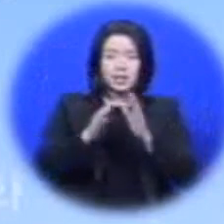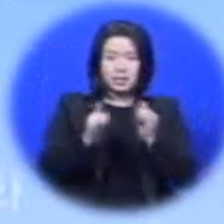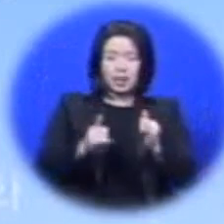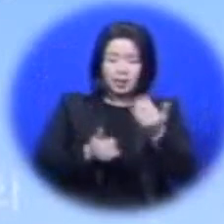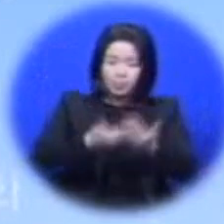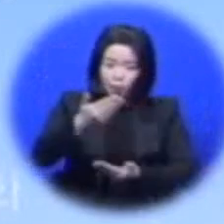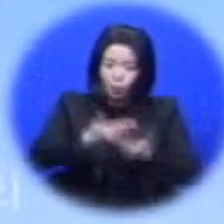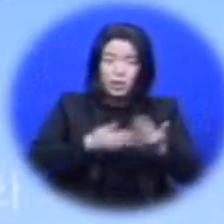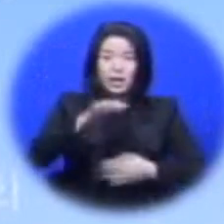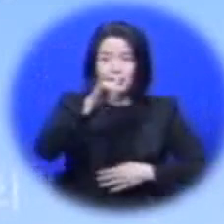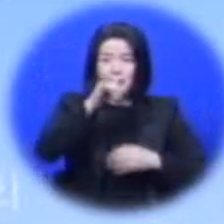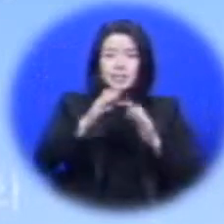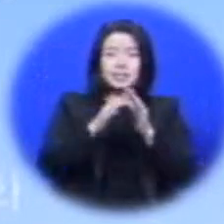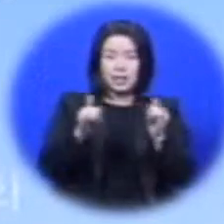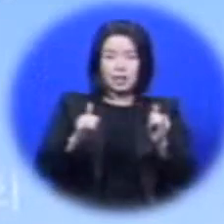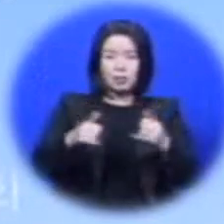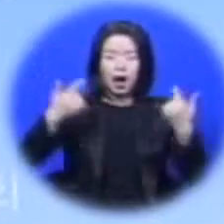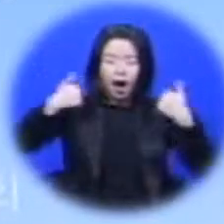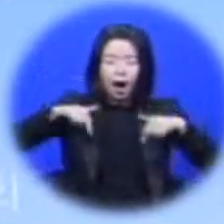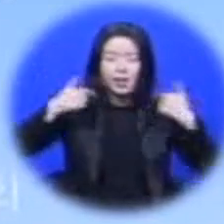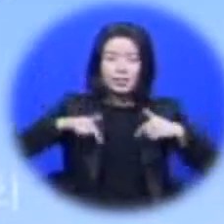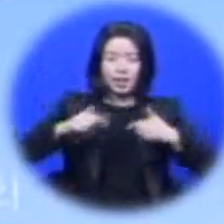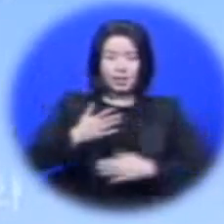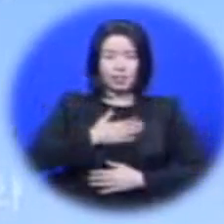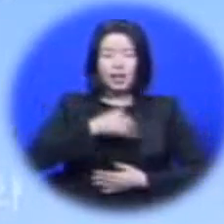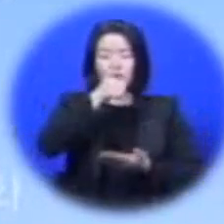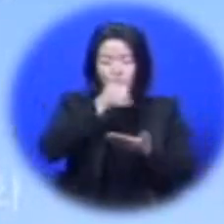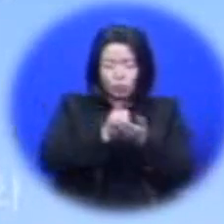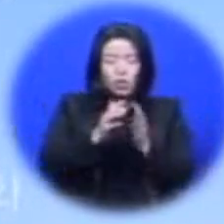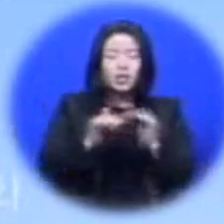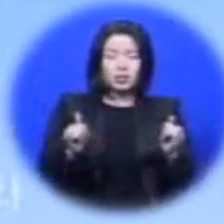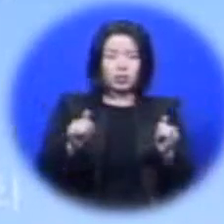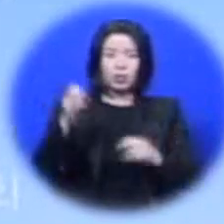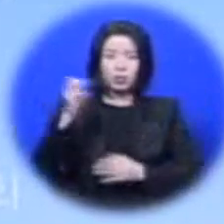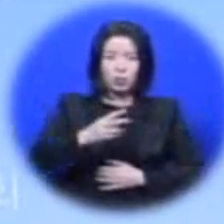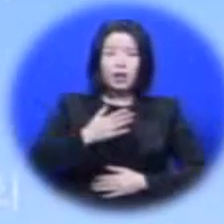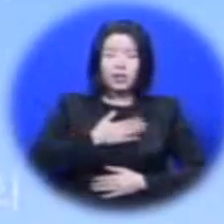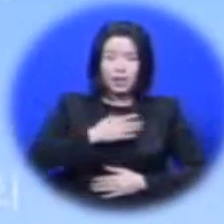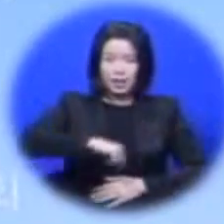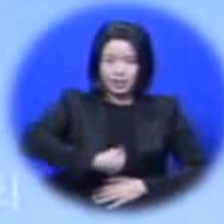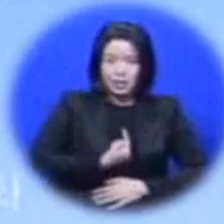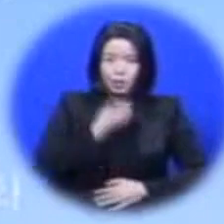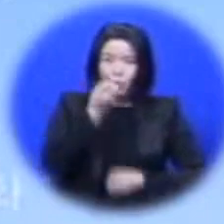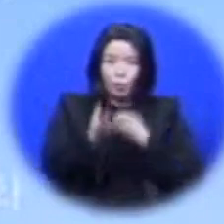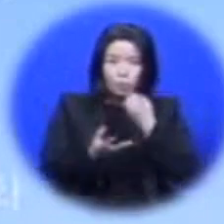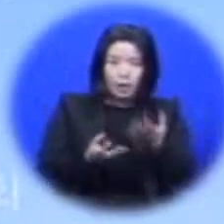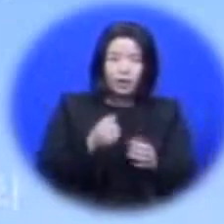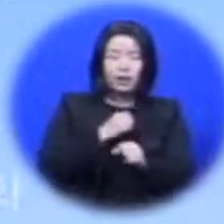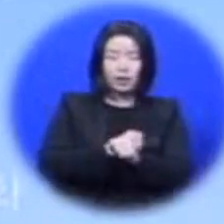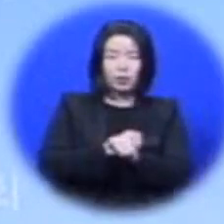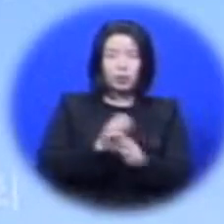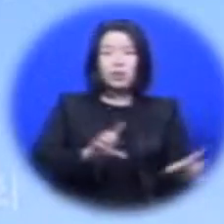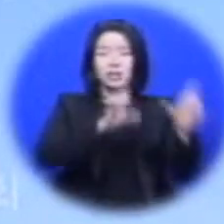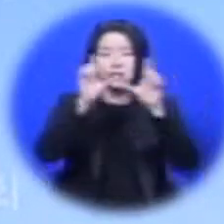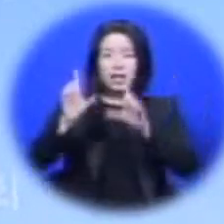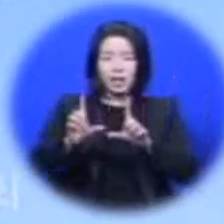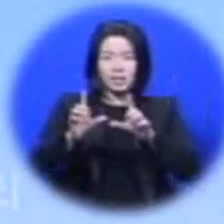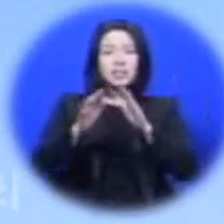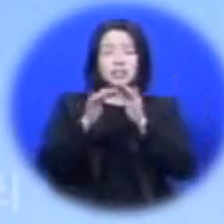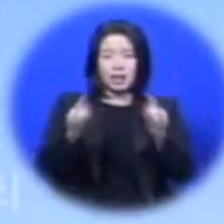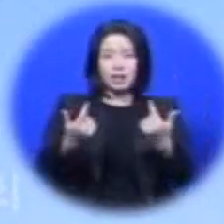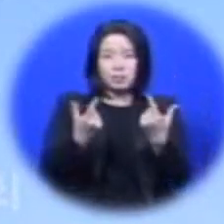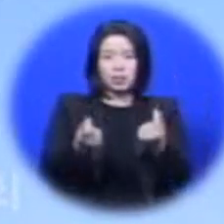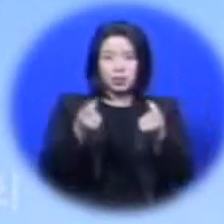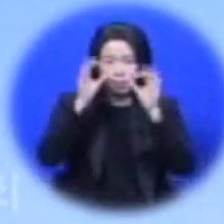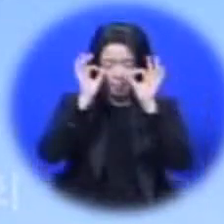있는 사람은 항상 나는 죄인이고 그리고 자기 죄를 고백하고 사는 사람처럼 보이는